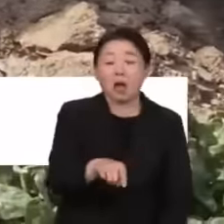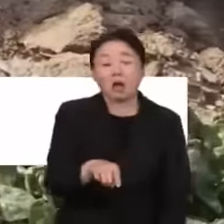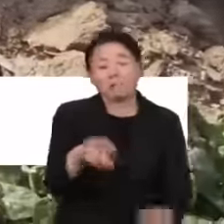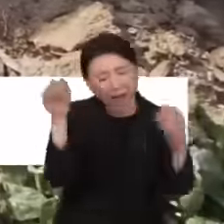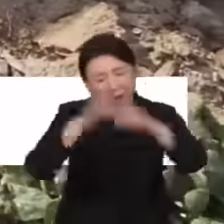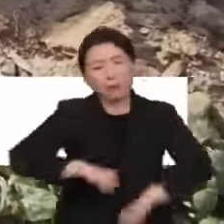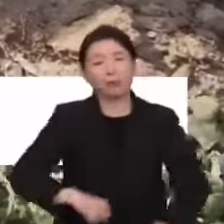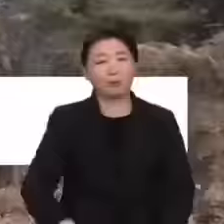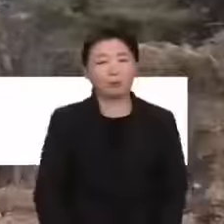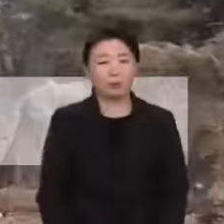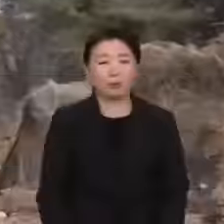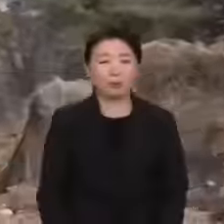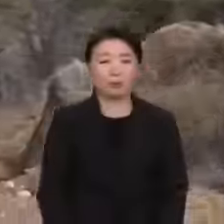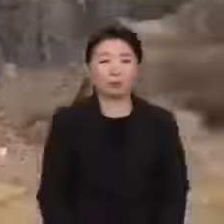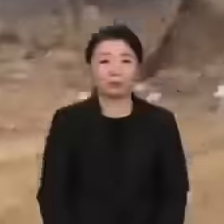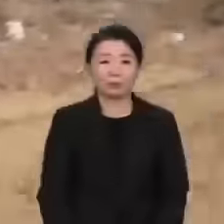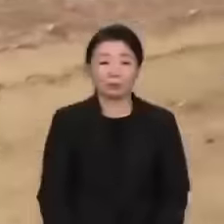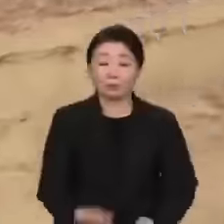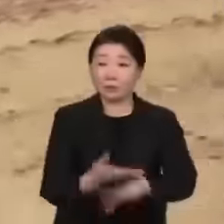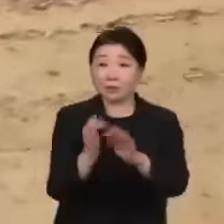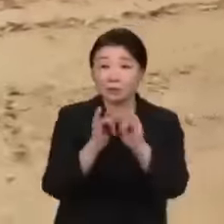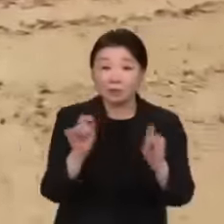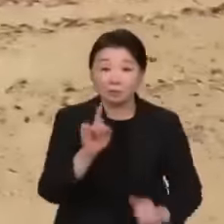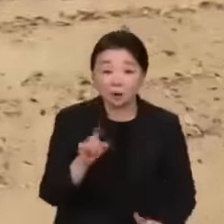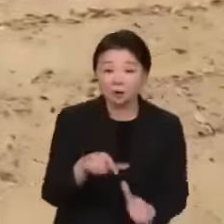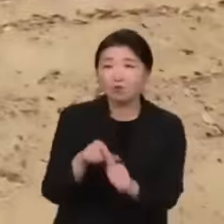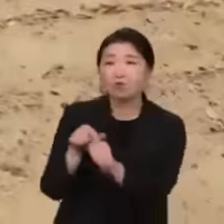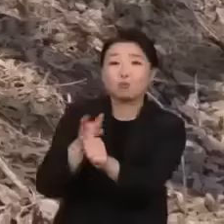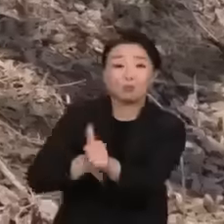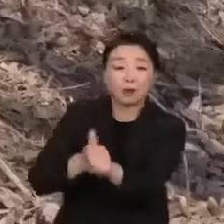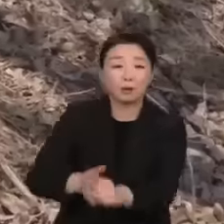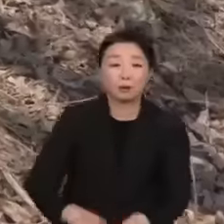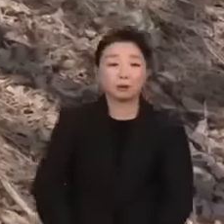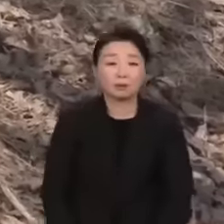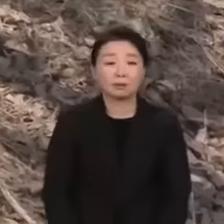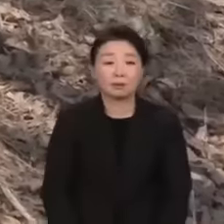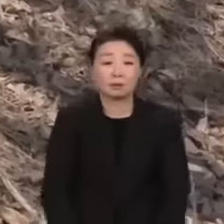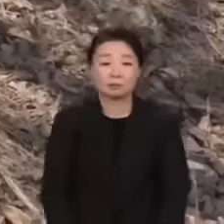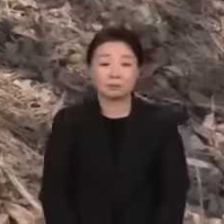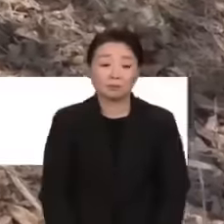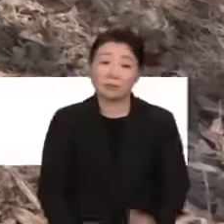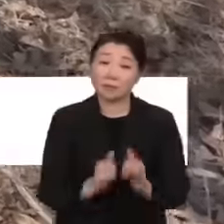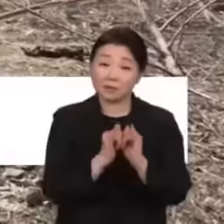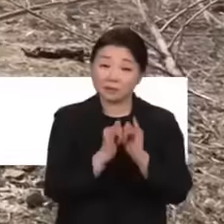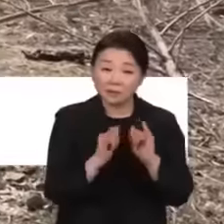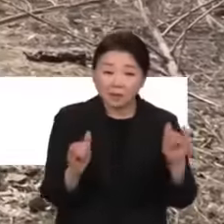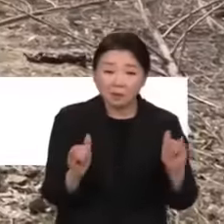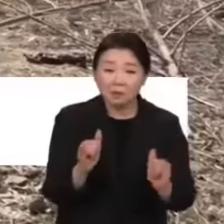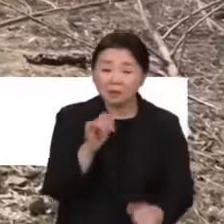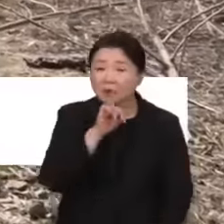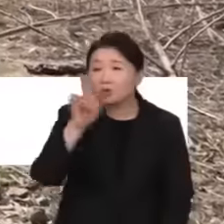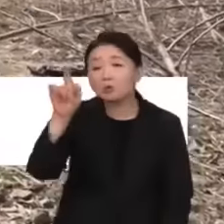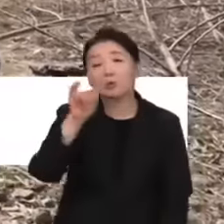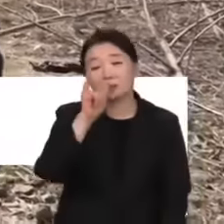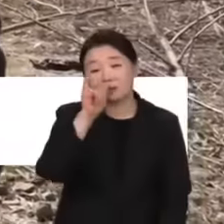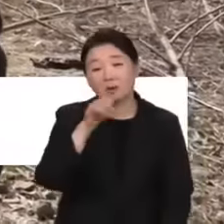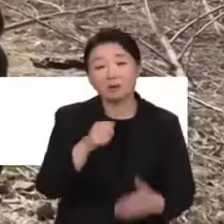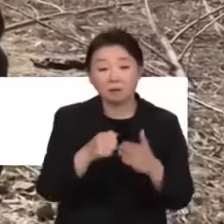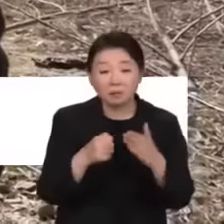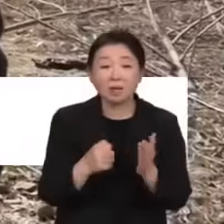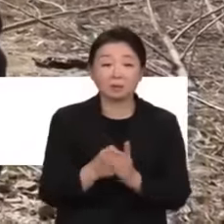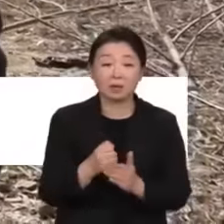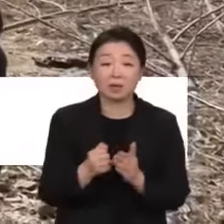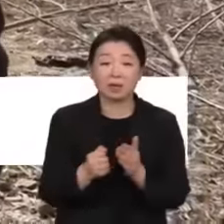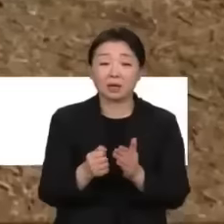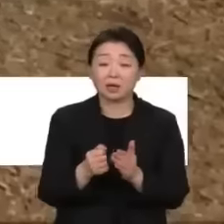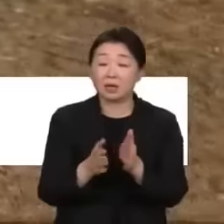우리 밥 다 망했어, 여기. 다른 주민들은 구조를 요청했습니다. 주민들을 자꾸 신고가 들어가서 15소를 잡아갈